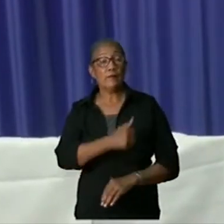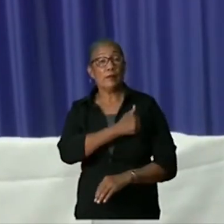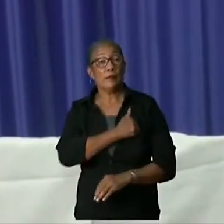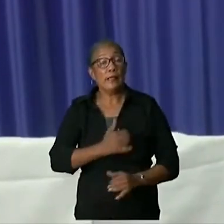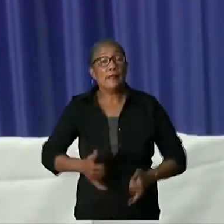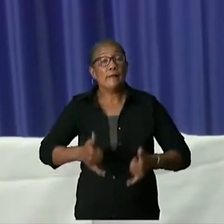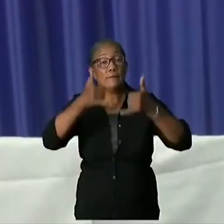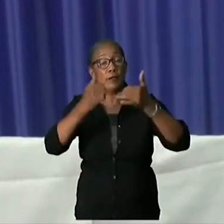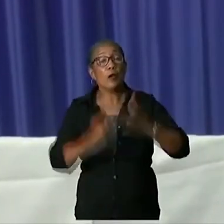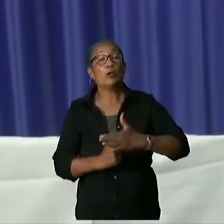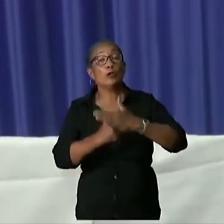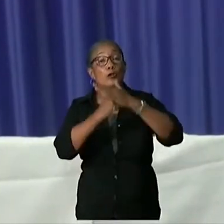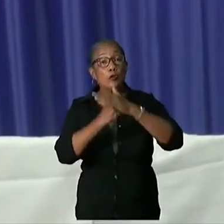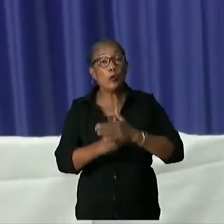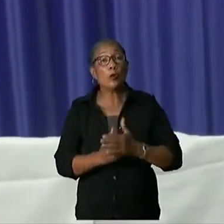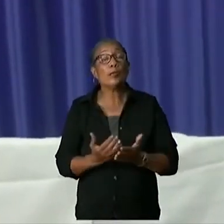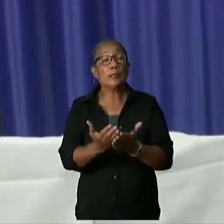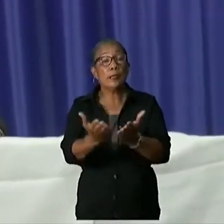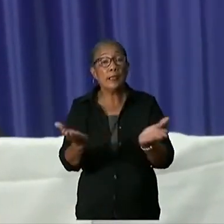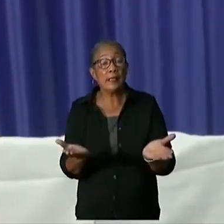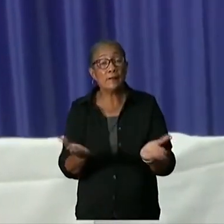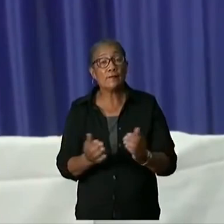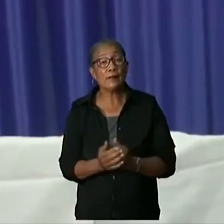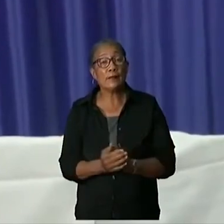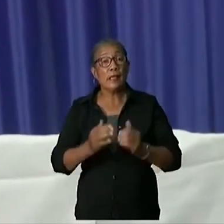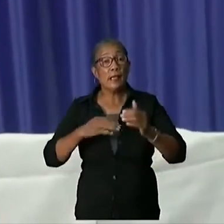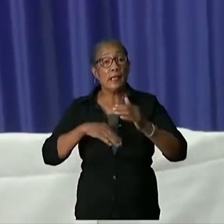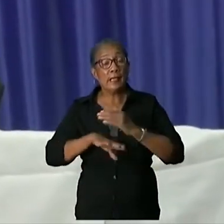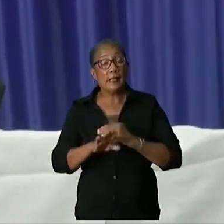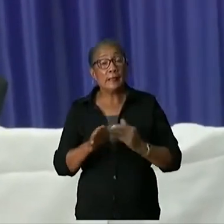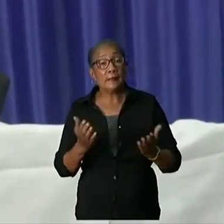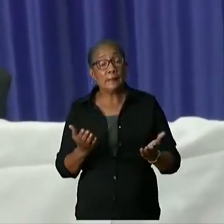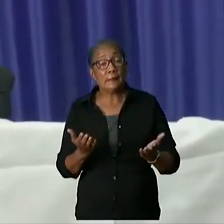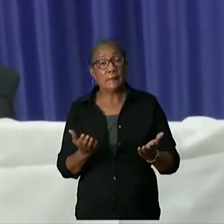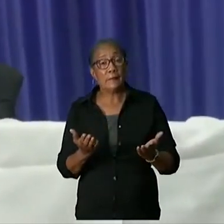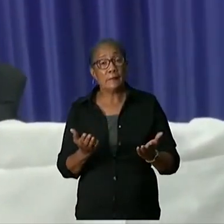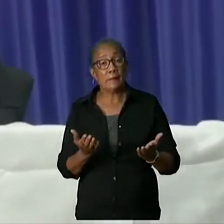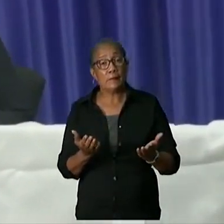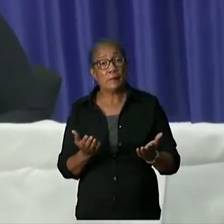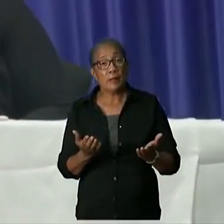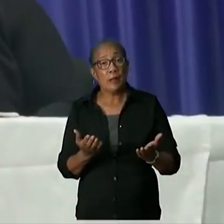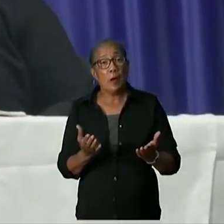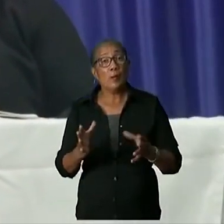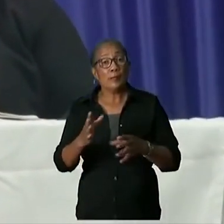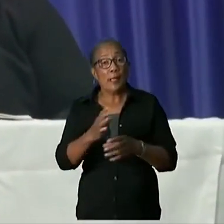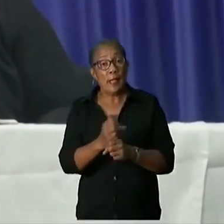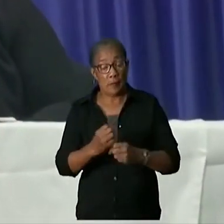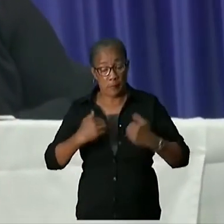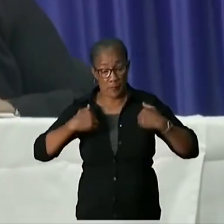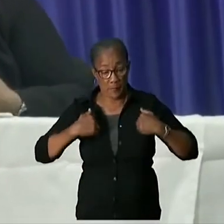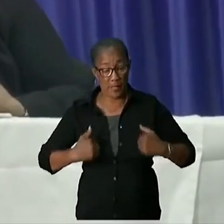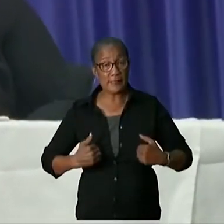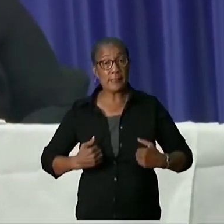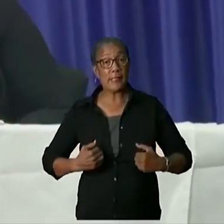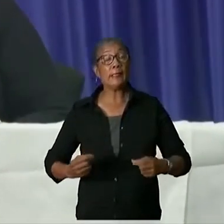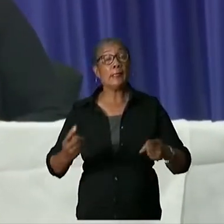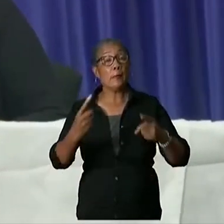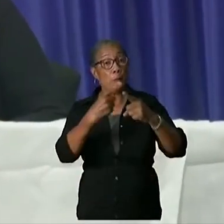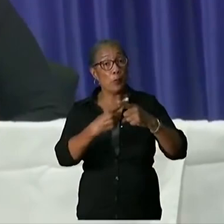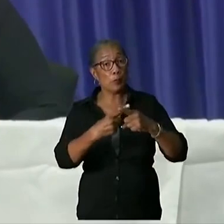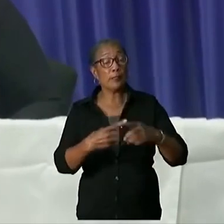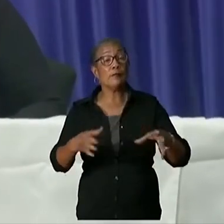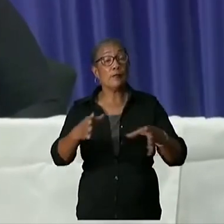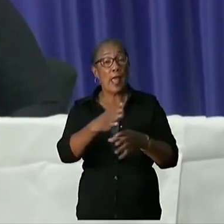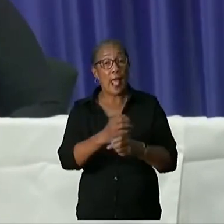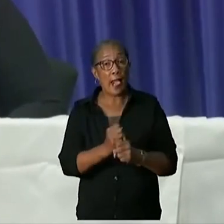ondersteunend. Ondersteunend in enerzijds het detecteren van mensen die positief zijn, het helpen met